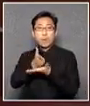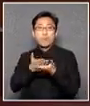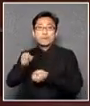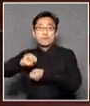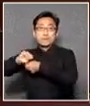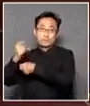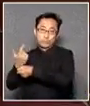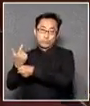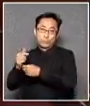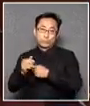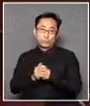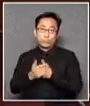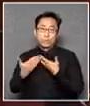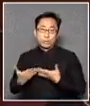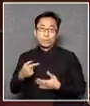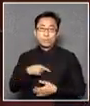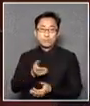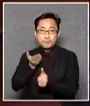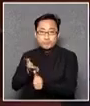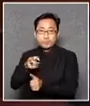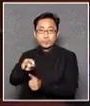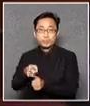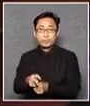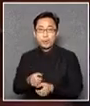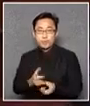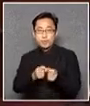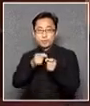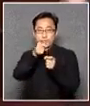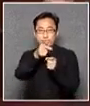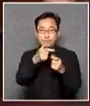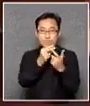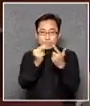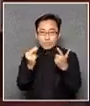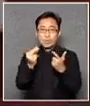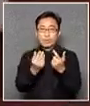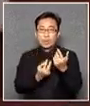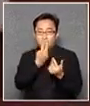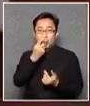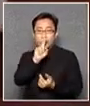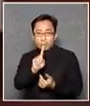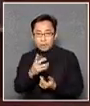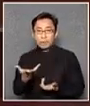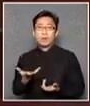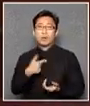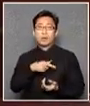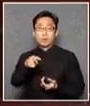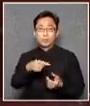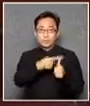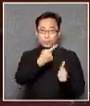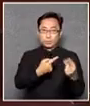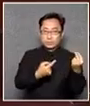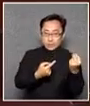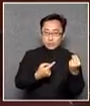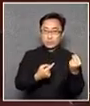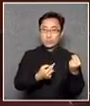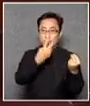嘛。今天一定要追究呢87枚催淚彈係點樣嚟嘅，我啊梗係唔會同意湯家驊所講頭嗰20枚